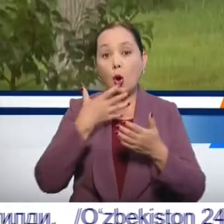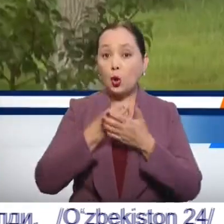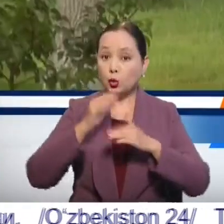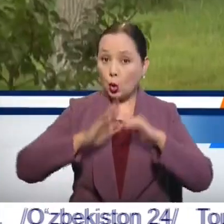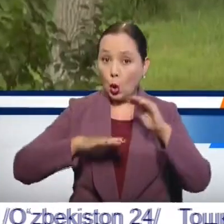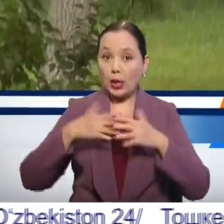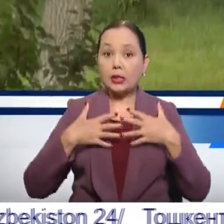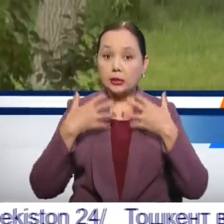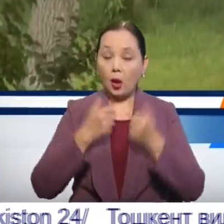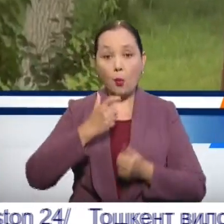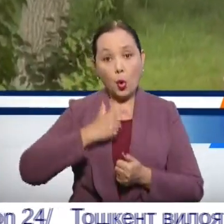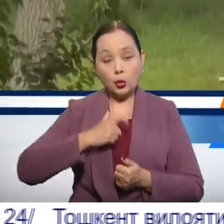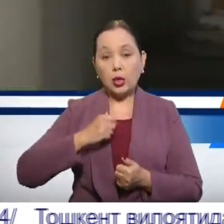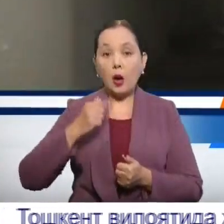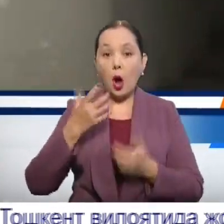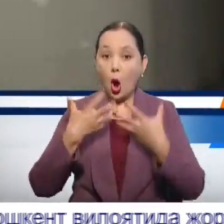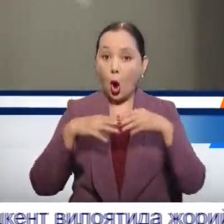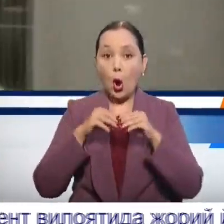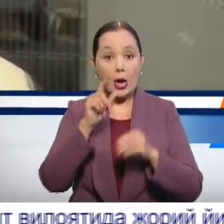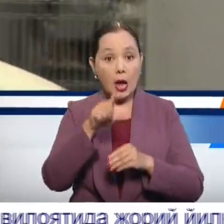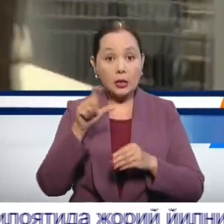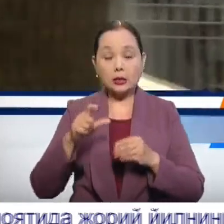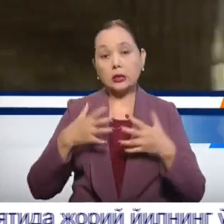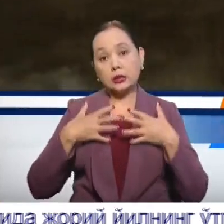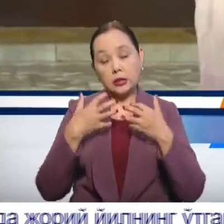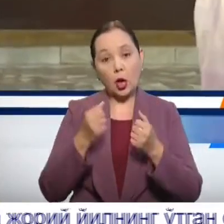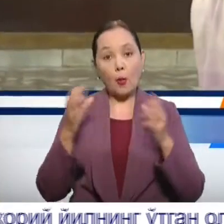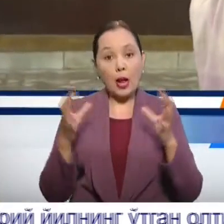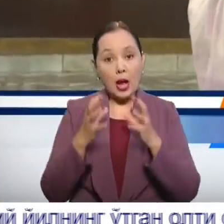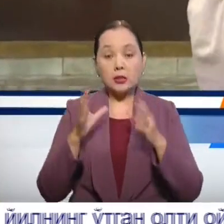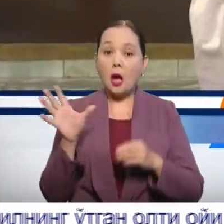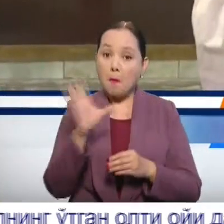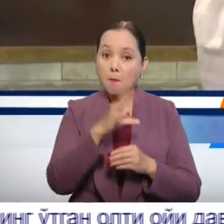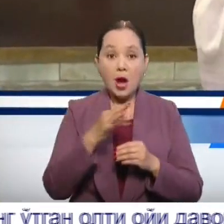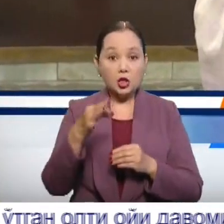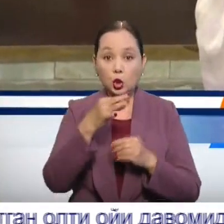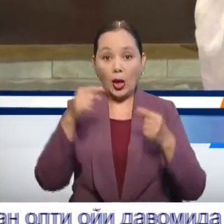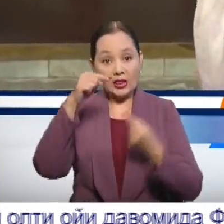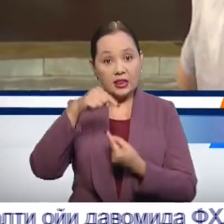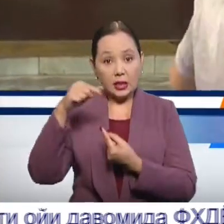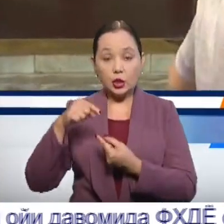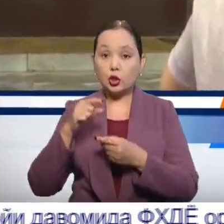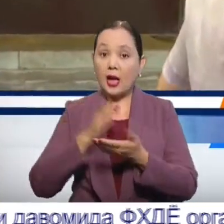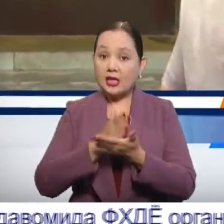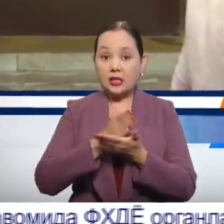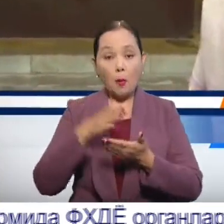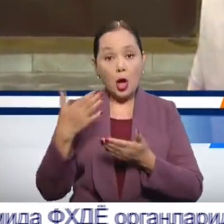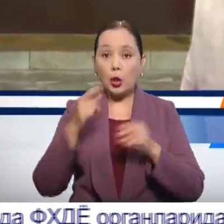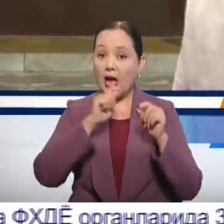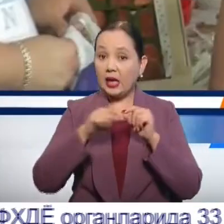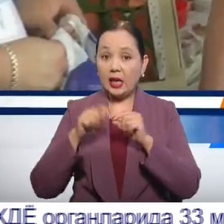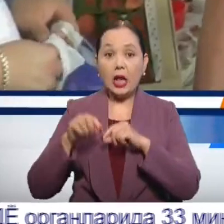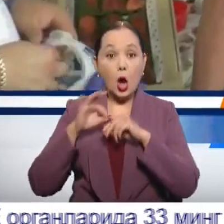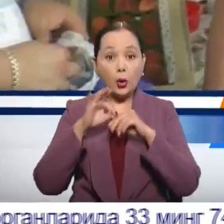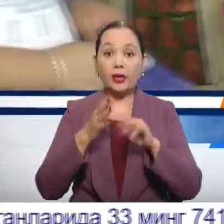qo'lingizda. O'zingiz va oila a'zolaringiz sog'lig'ini asrang. Barcha hududlarda tegishli xizmat xodimlari tomonidan reydlar